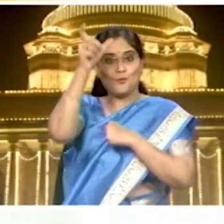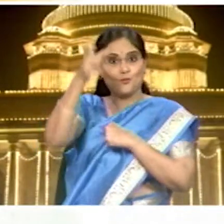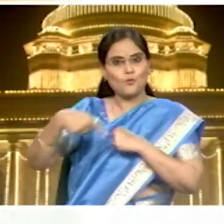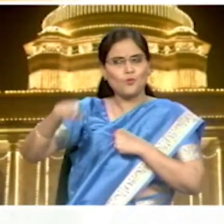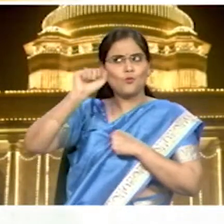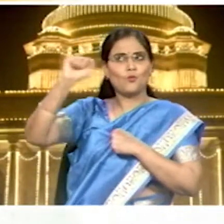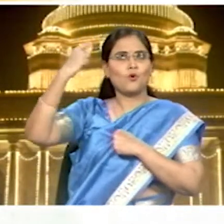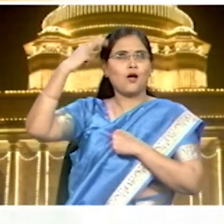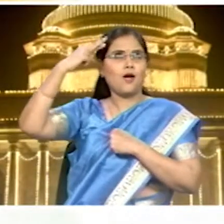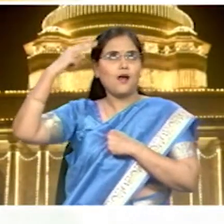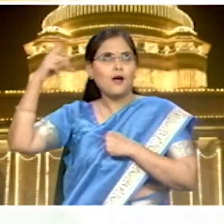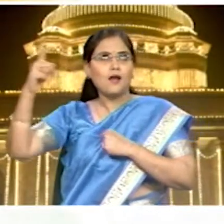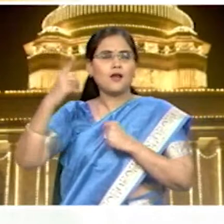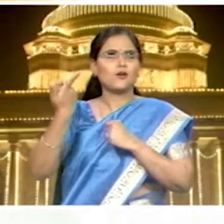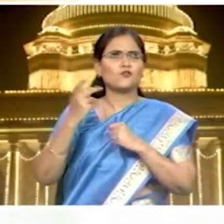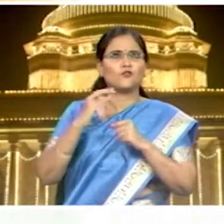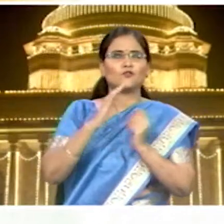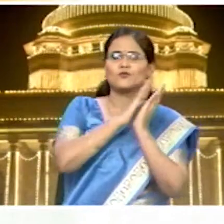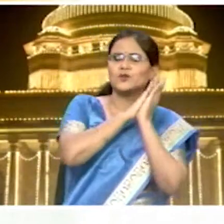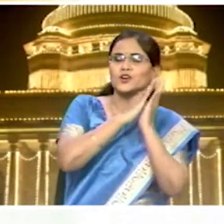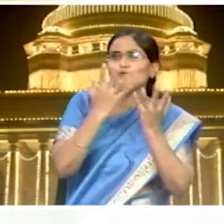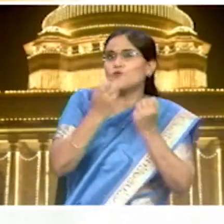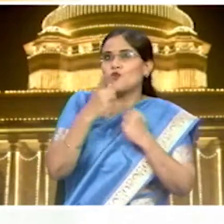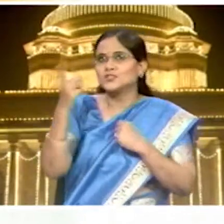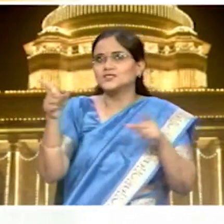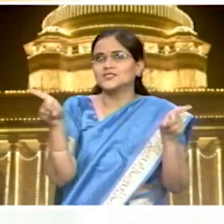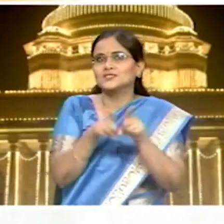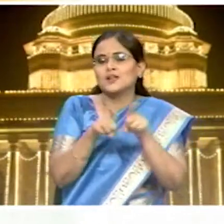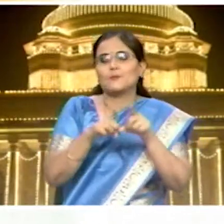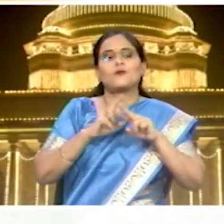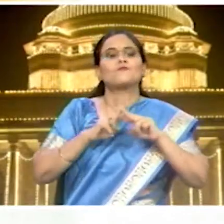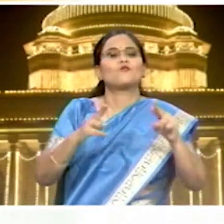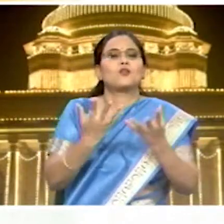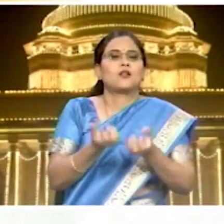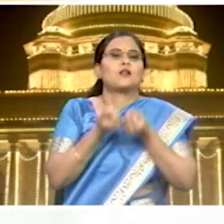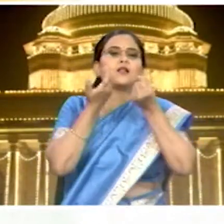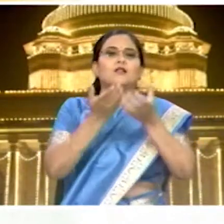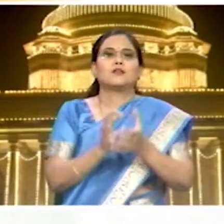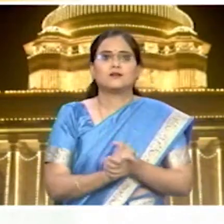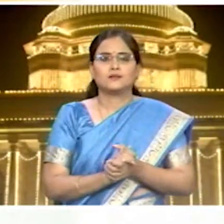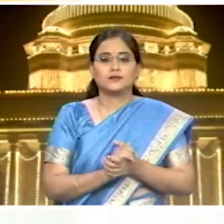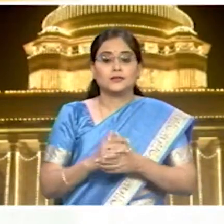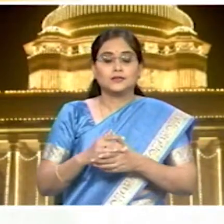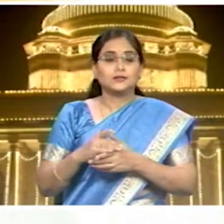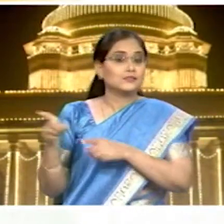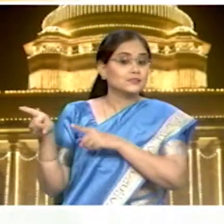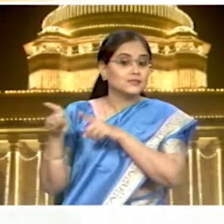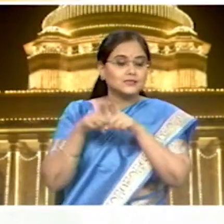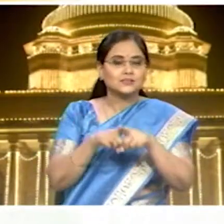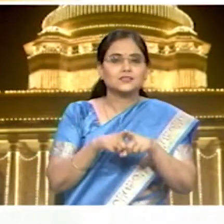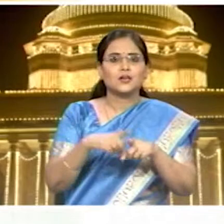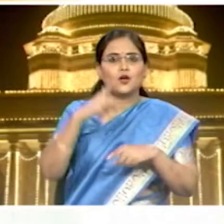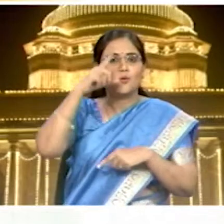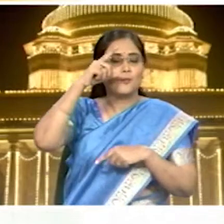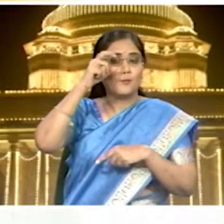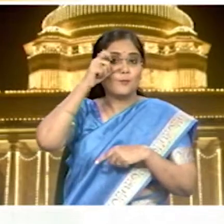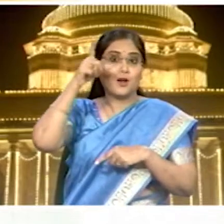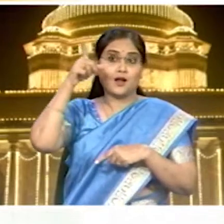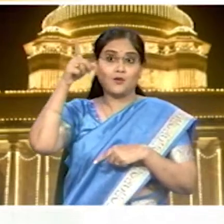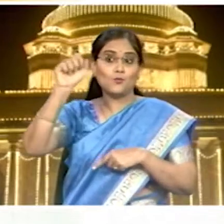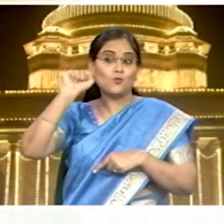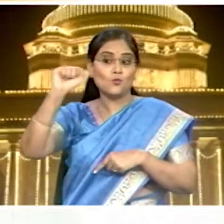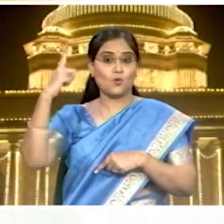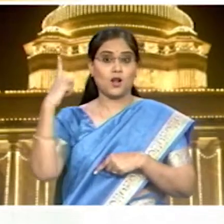को पूरी तरह साकार कर लेंगे। इसी कालखंड में हम बाबा साहेब भीमराव अंबेडकर के नेतृत्व